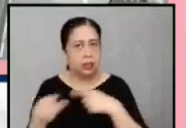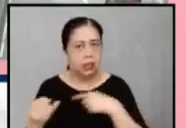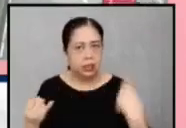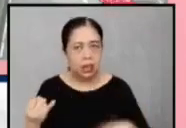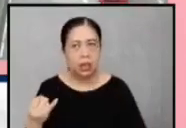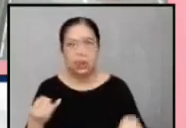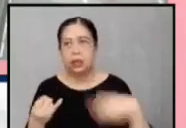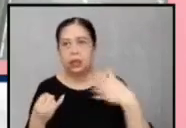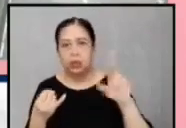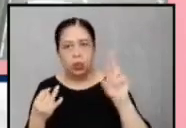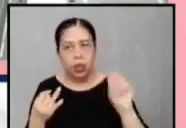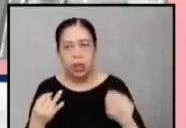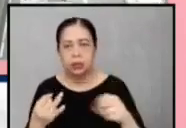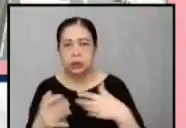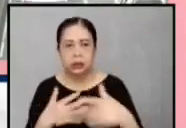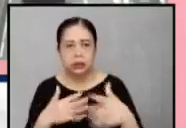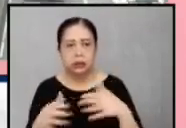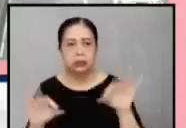anong bansa, kailangan